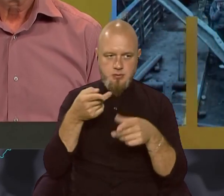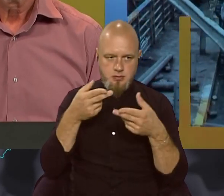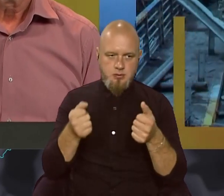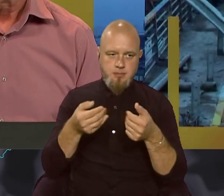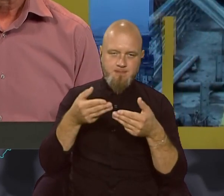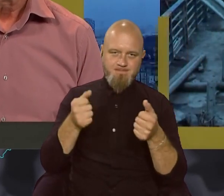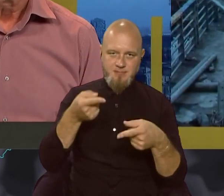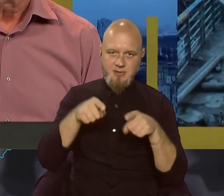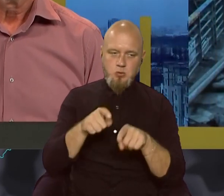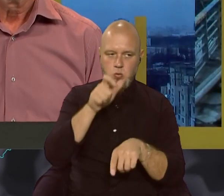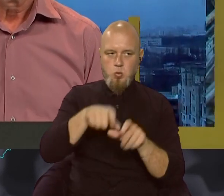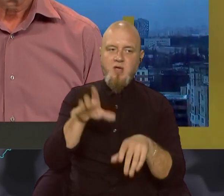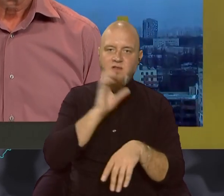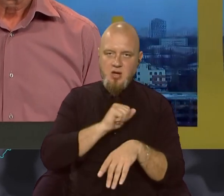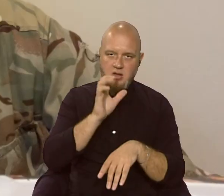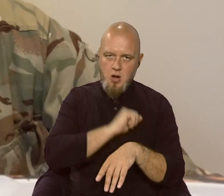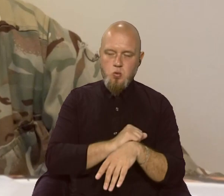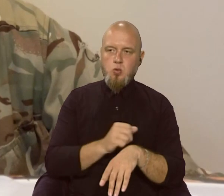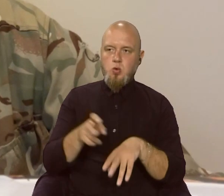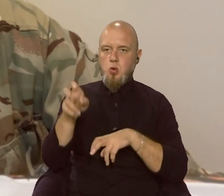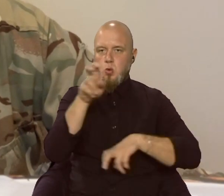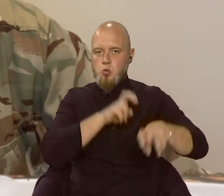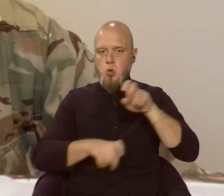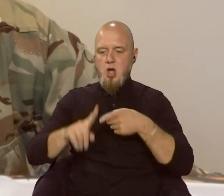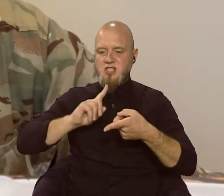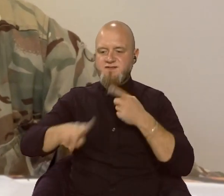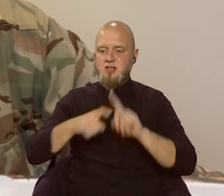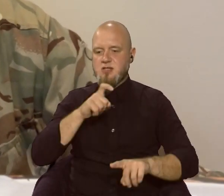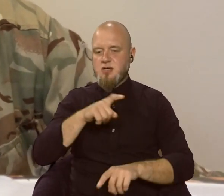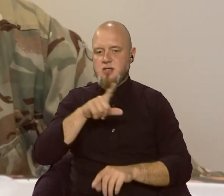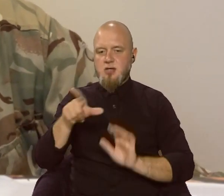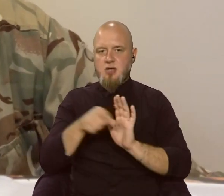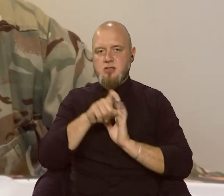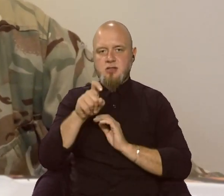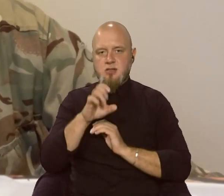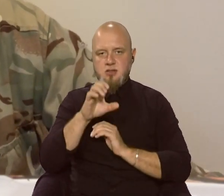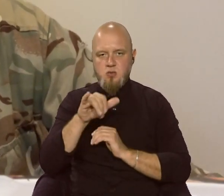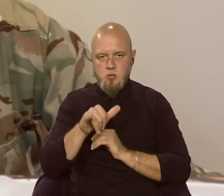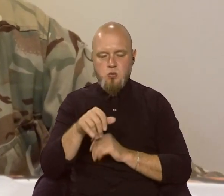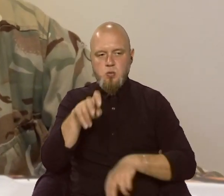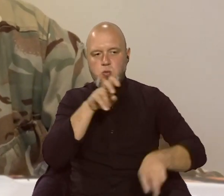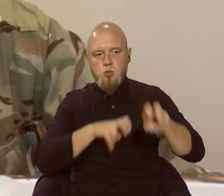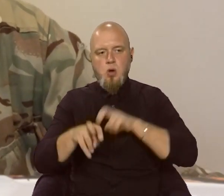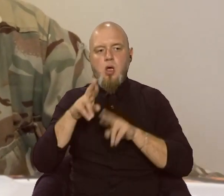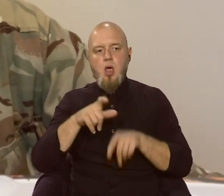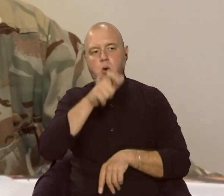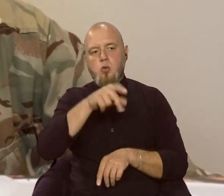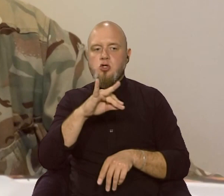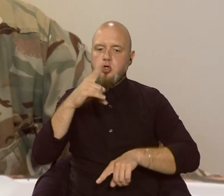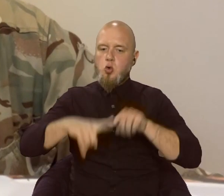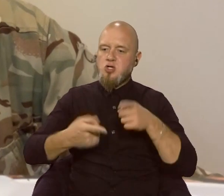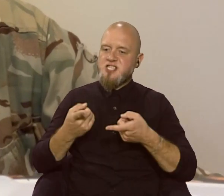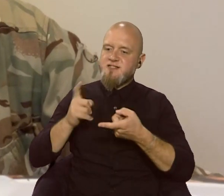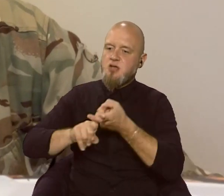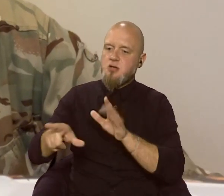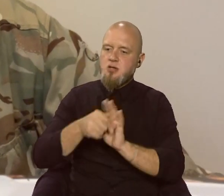людей викрадають, шукають зв'язки з ЗСУ, шукають, як люди чи родичі